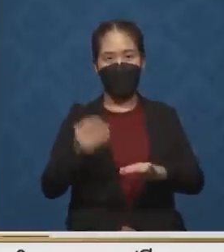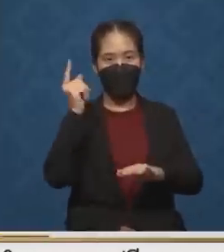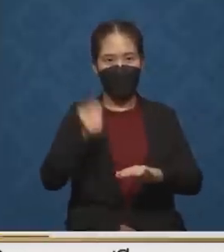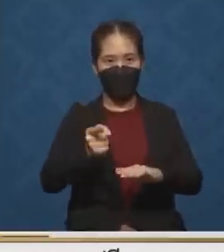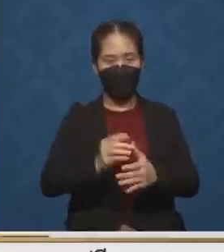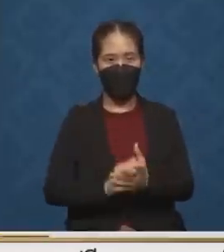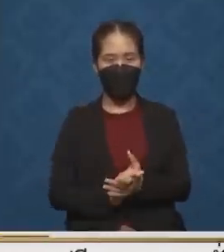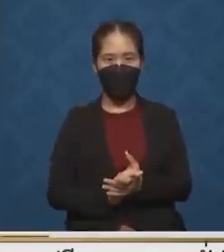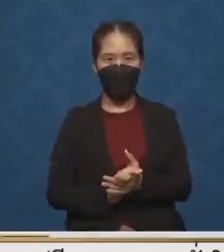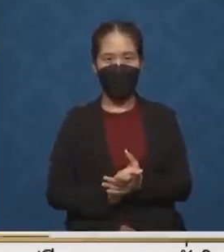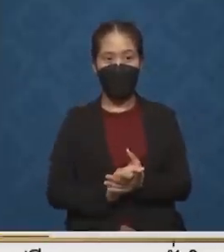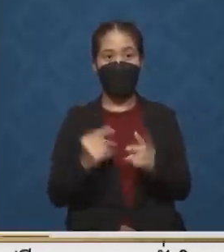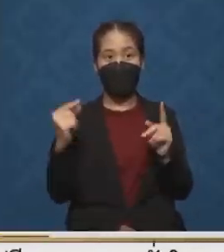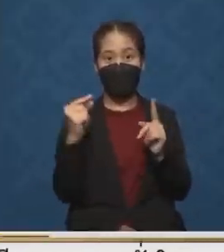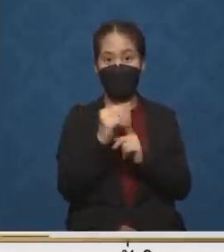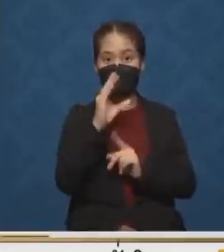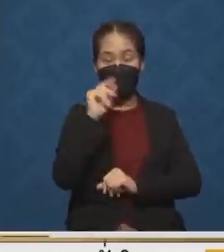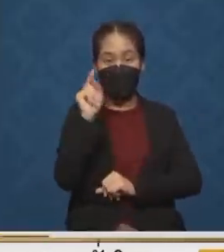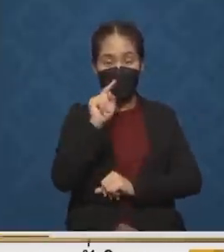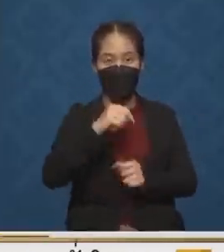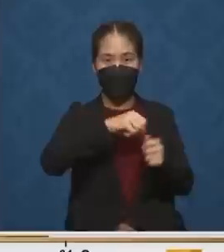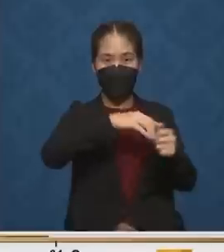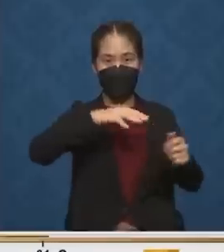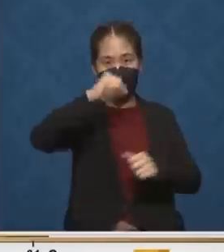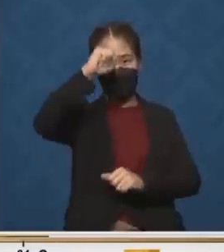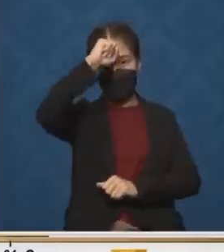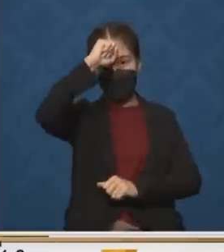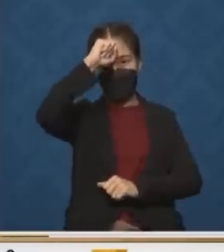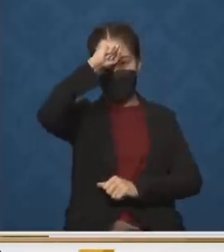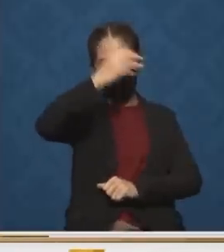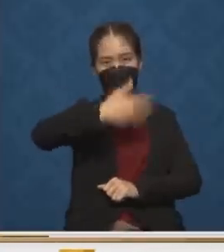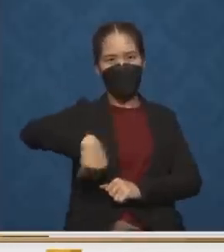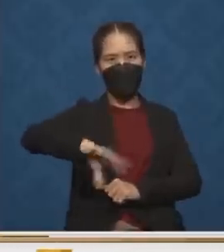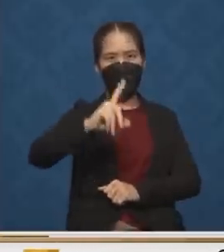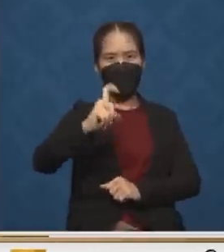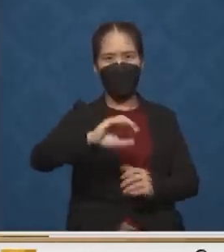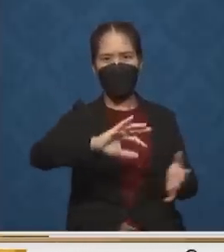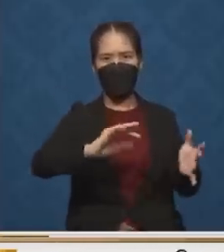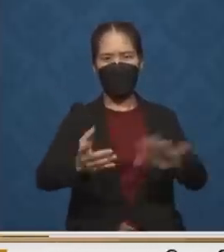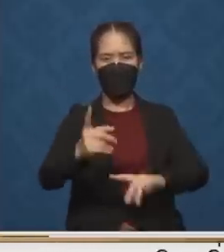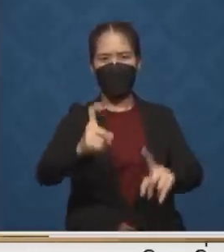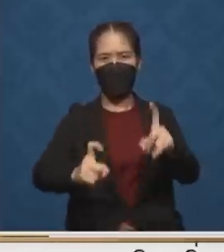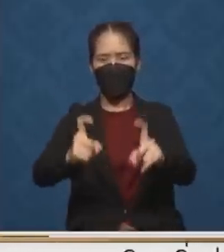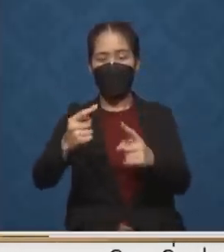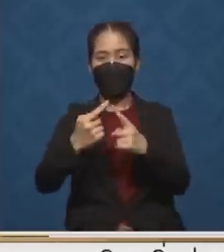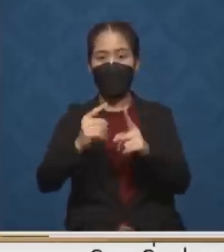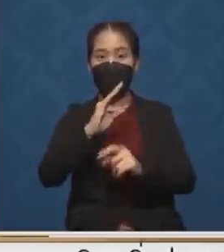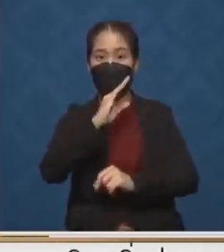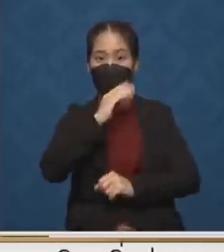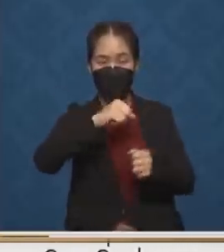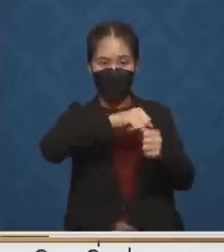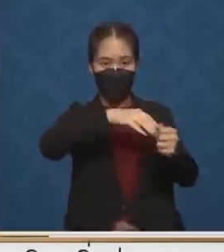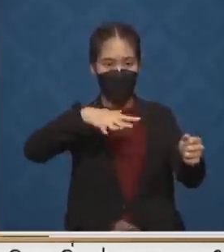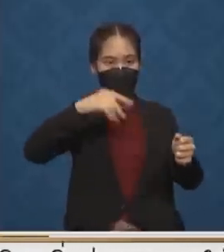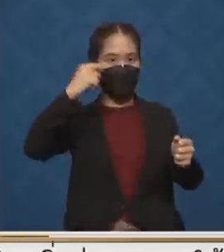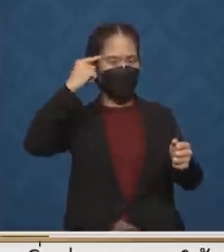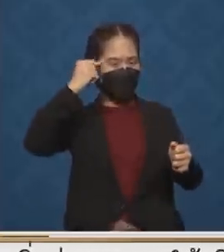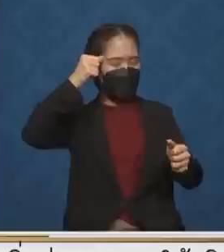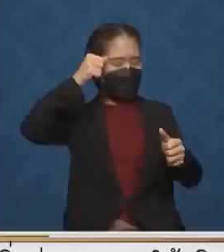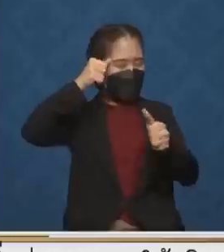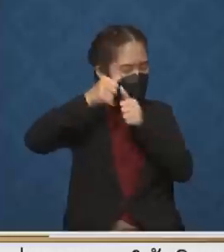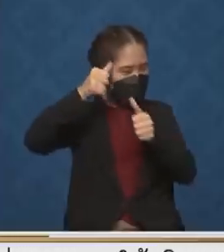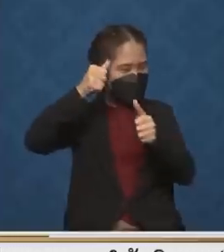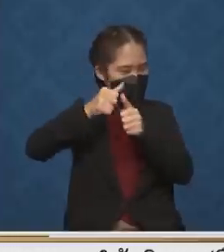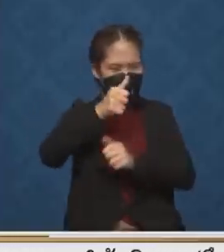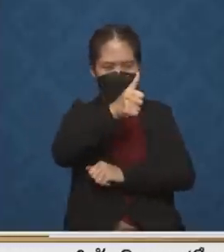ิงและกับคำ กลาวที่ว่าผู้นำโงคเราจะตายกัหมดแต่ผู้นำ being unitedวันน